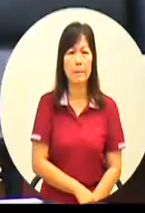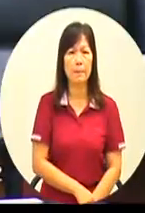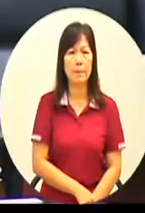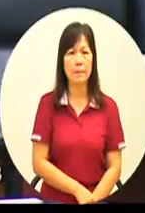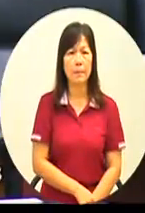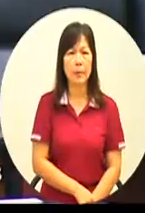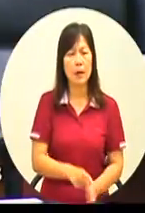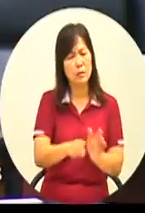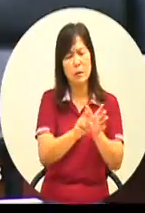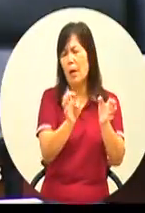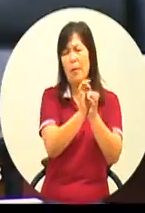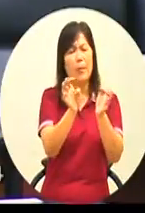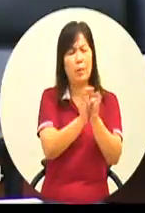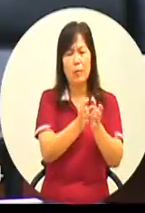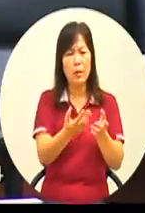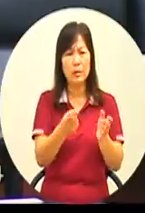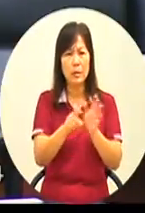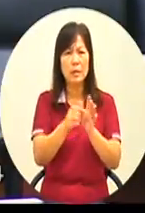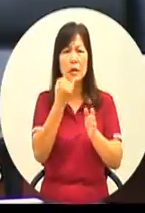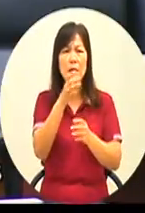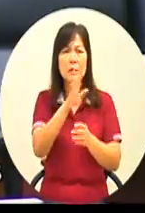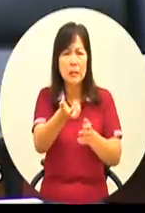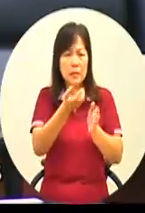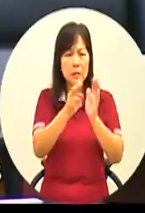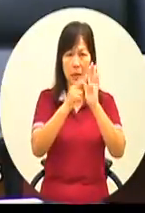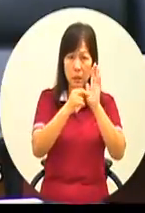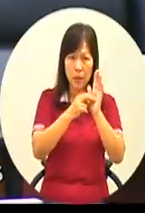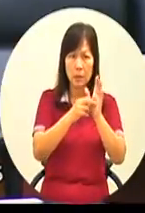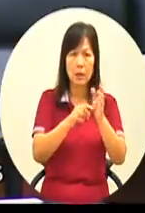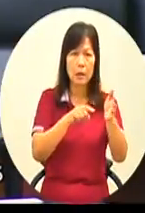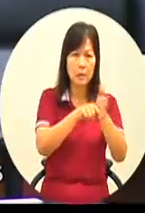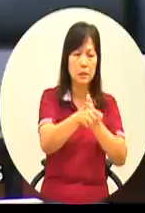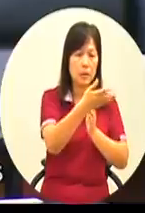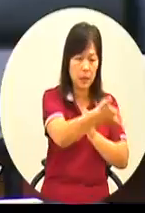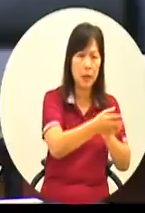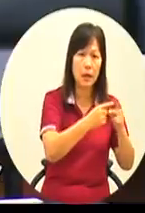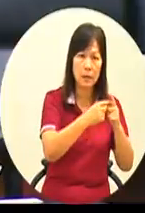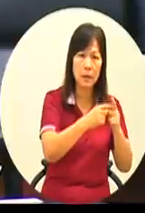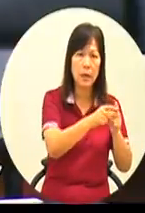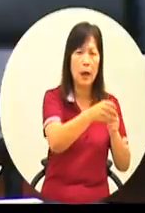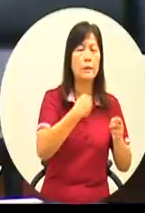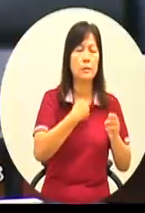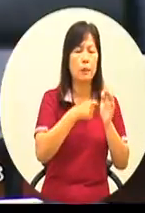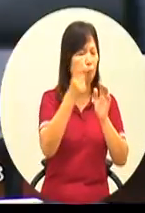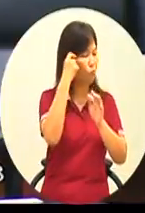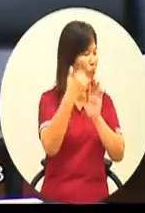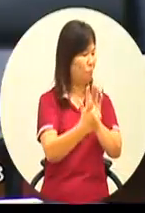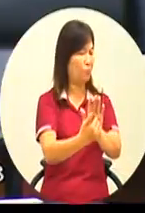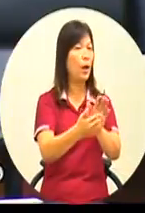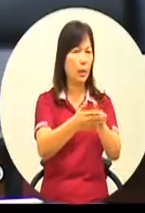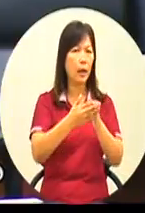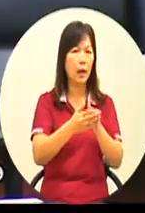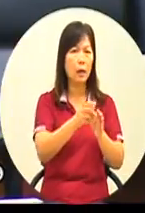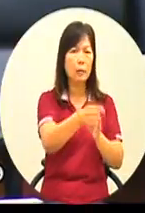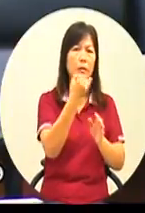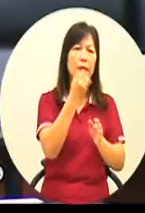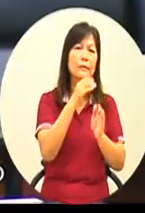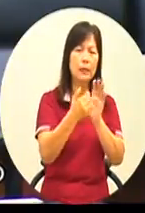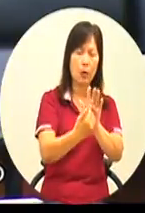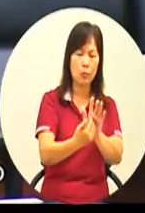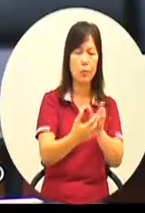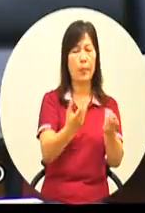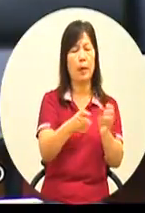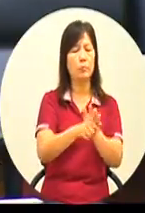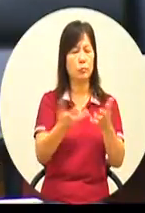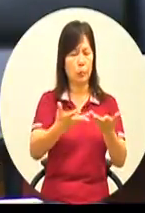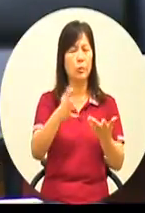呢，你就知道，就是说，当时你阐述，你只要直接给了这个人，他应该要知道要回避呀、啊。他没有回避，就是问题所